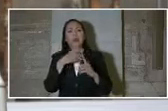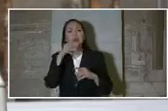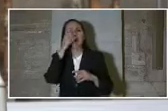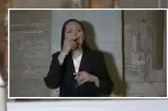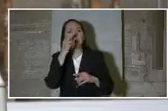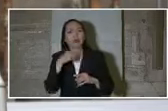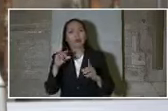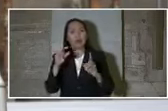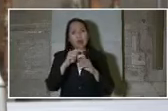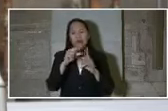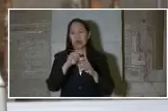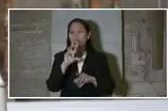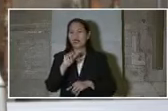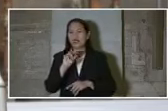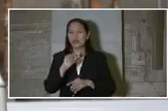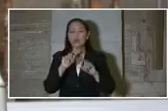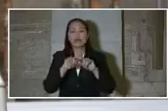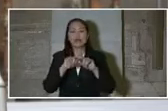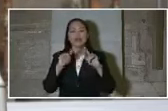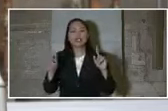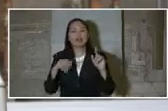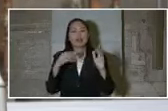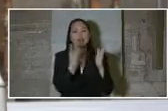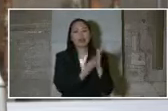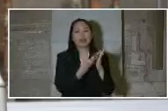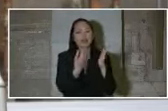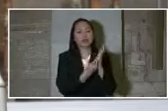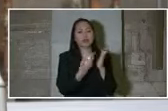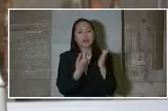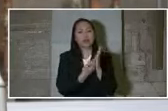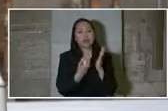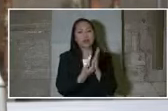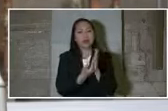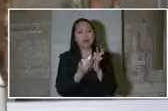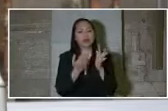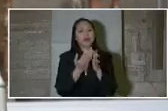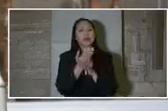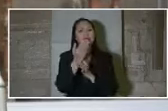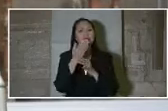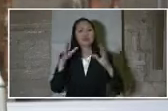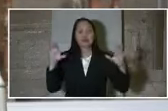kundi pinatotohanan niya ito sa gawa.